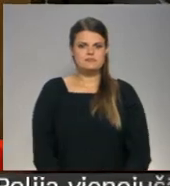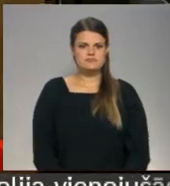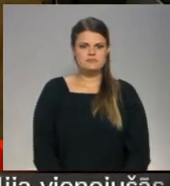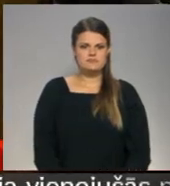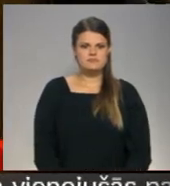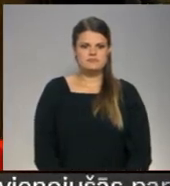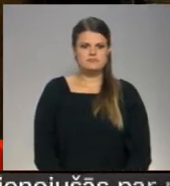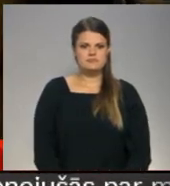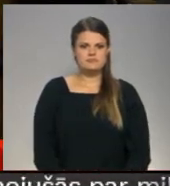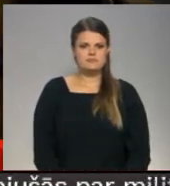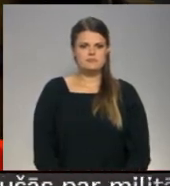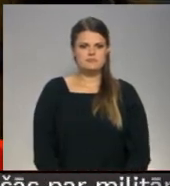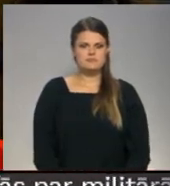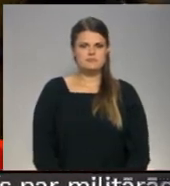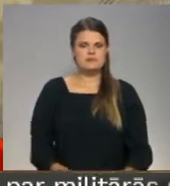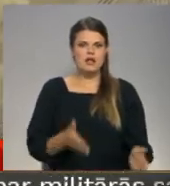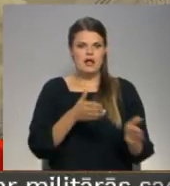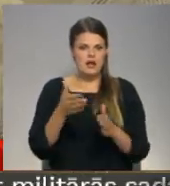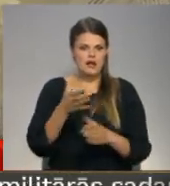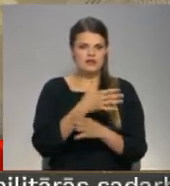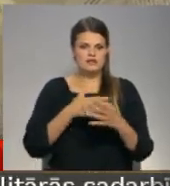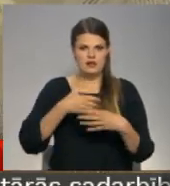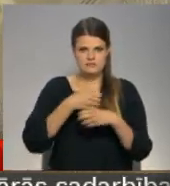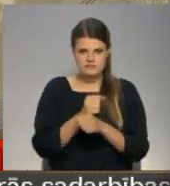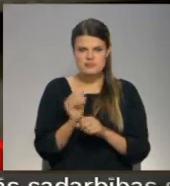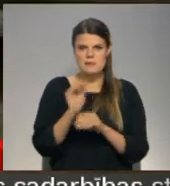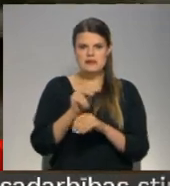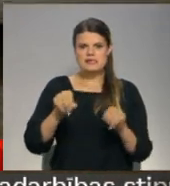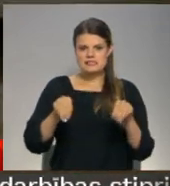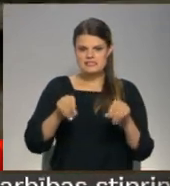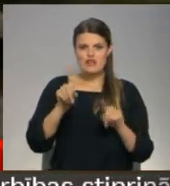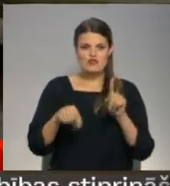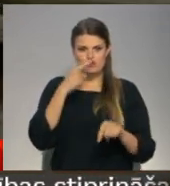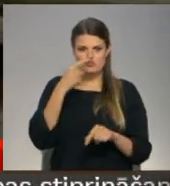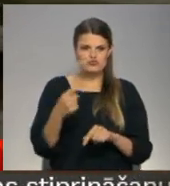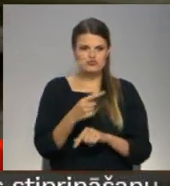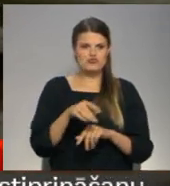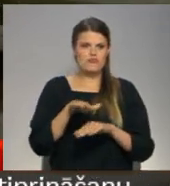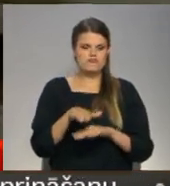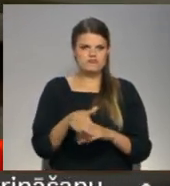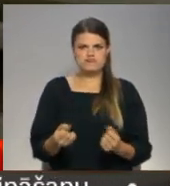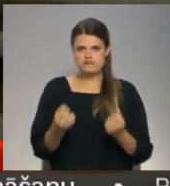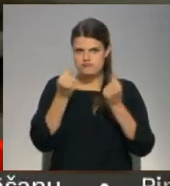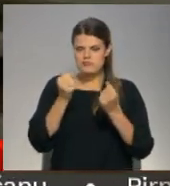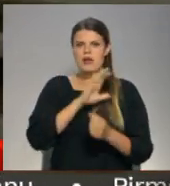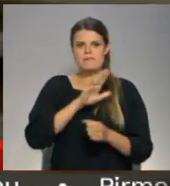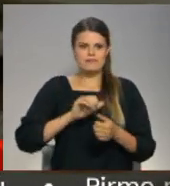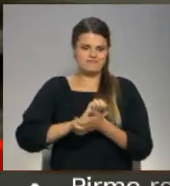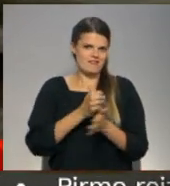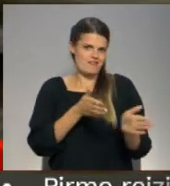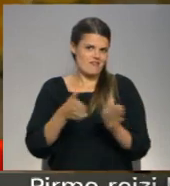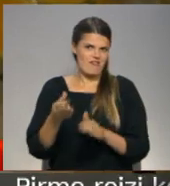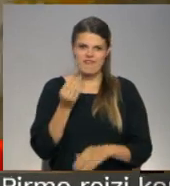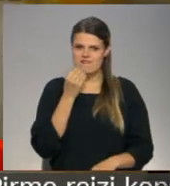ļoti riktīgi. Gatavo masu nokāšu un tai pievieno sāli. Pāris stundas to patur zem sloga un tad jau siers ir gatavs